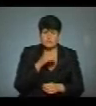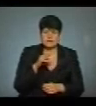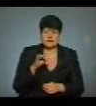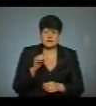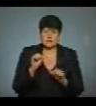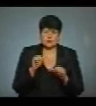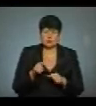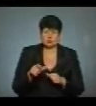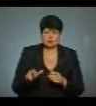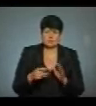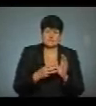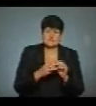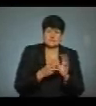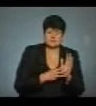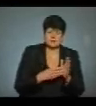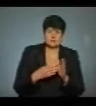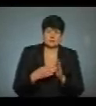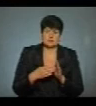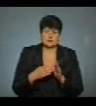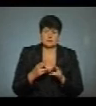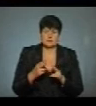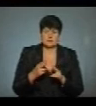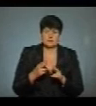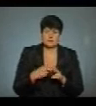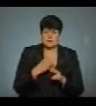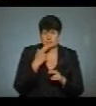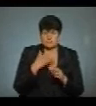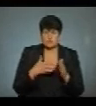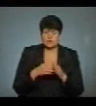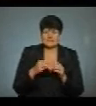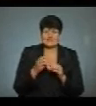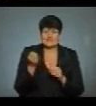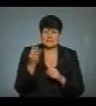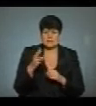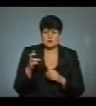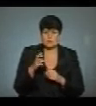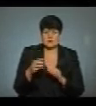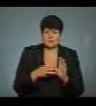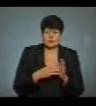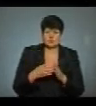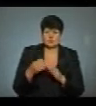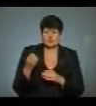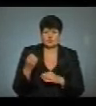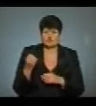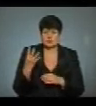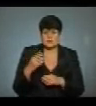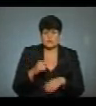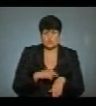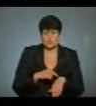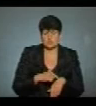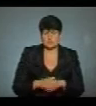тиск зможуть люди віком від 18 років та без симптомів грипу до 13 березня з 8 до 14 години, повідомив Петро